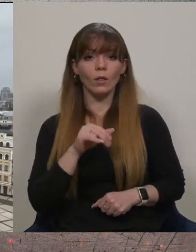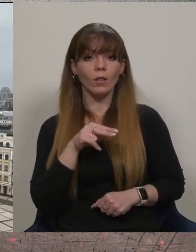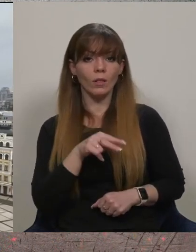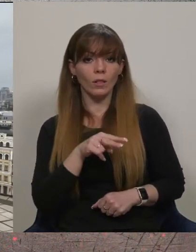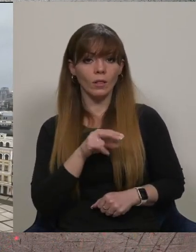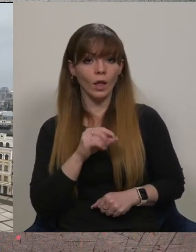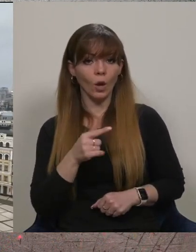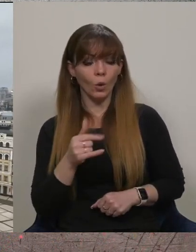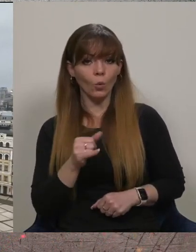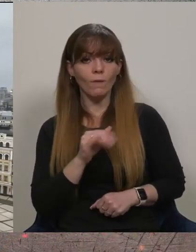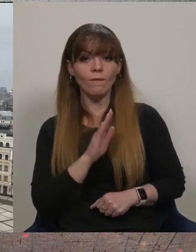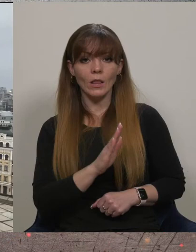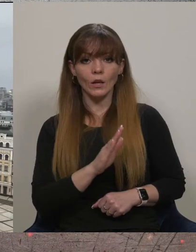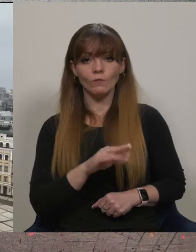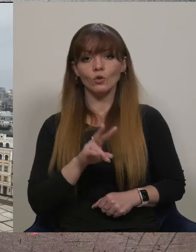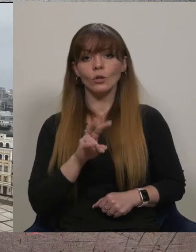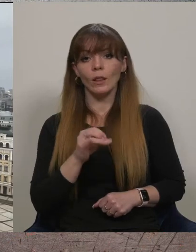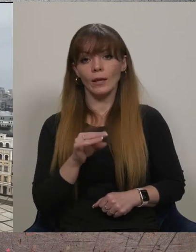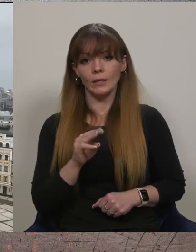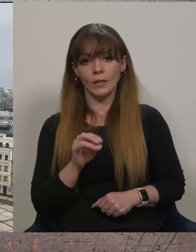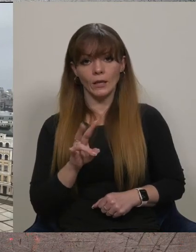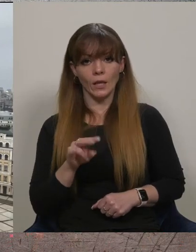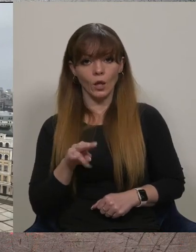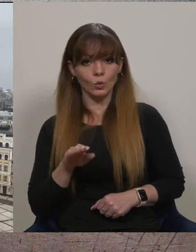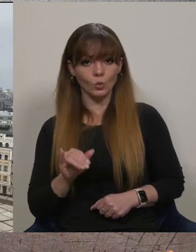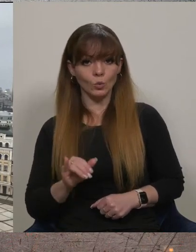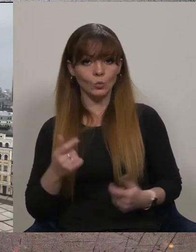Валерійовичу, лейтенанту.